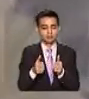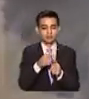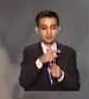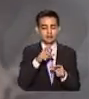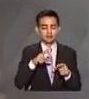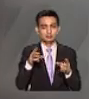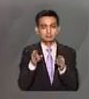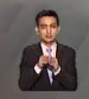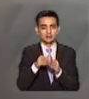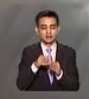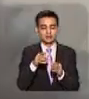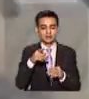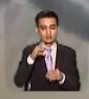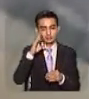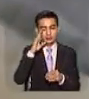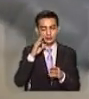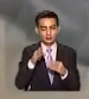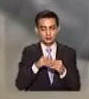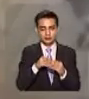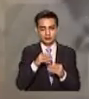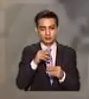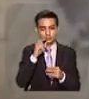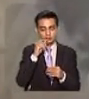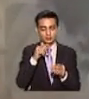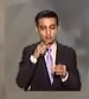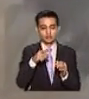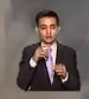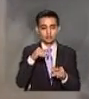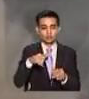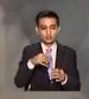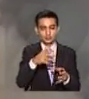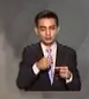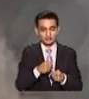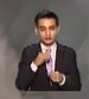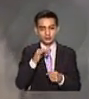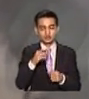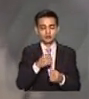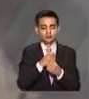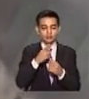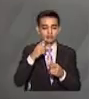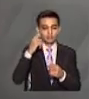Жертва нападения сопротивляется, но мужчина продолжает ее душить. В итоге она теряет сознание.